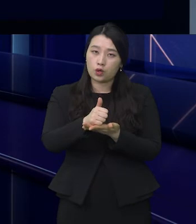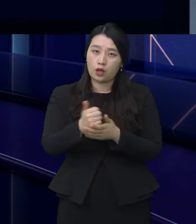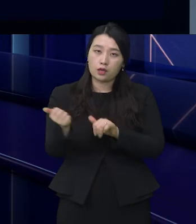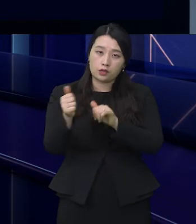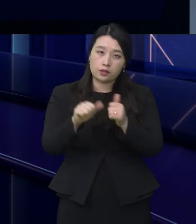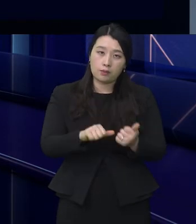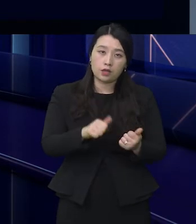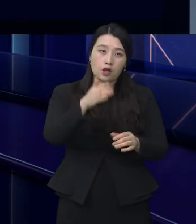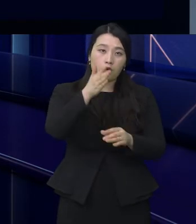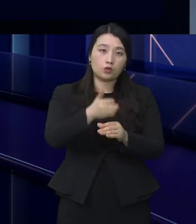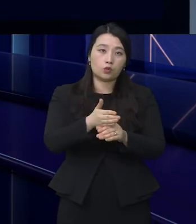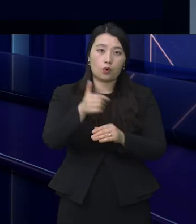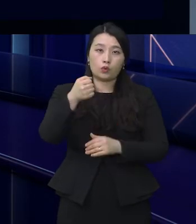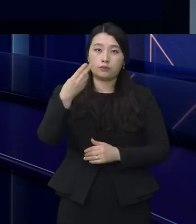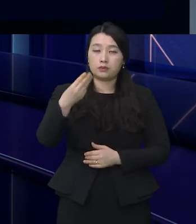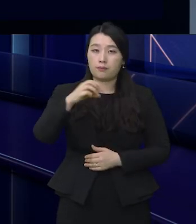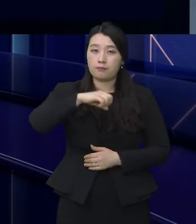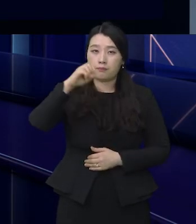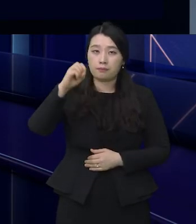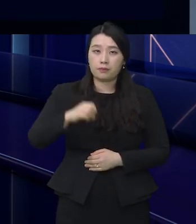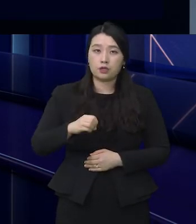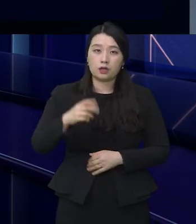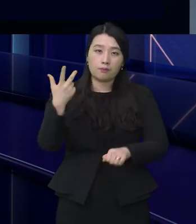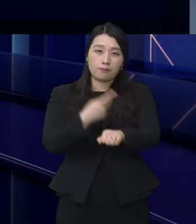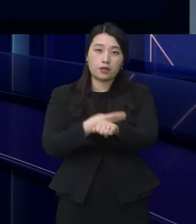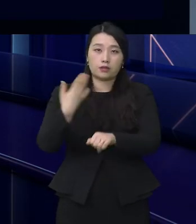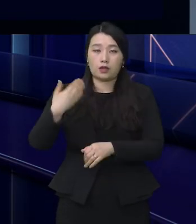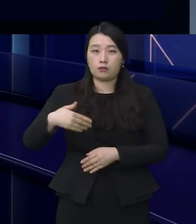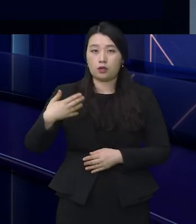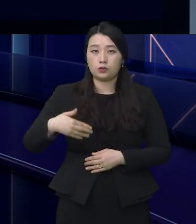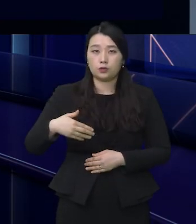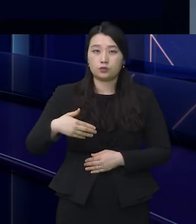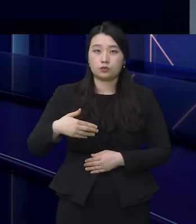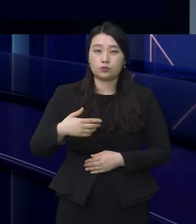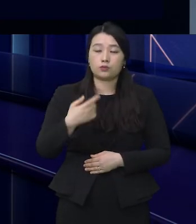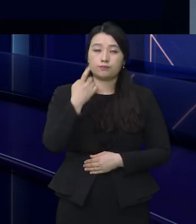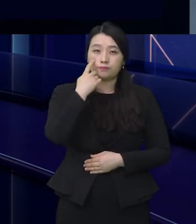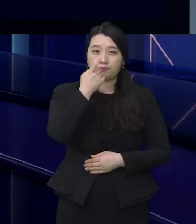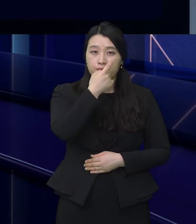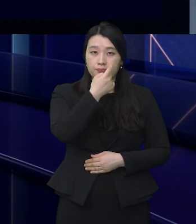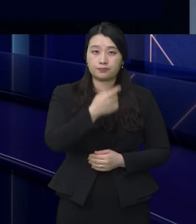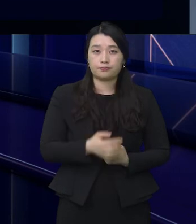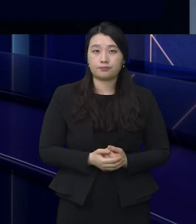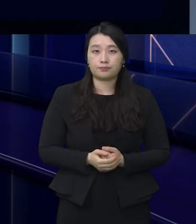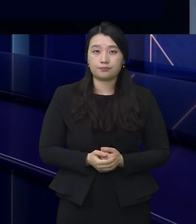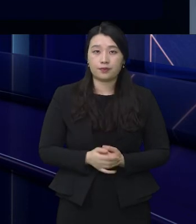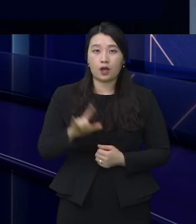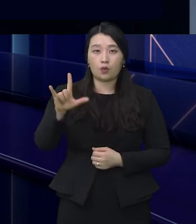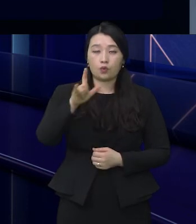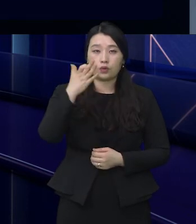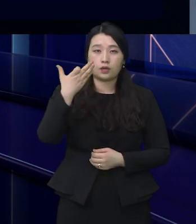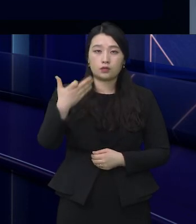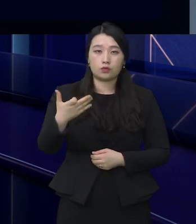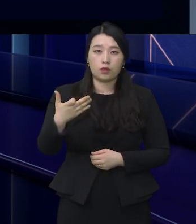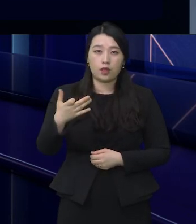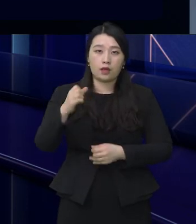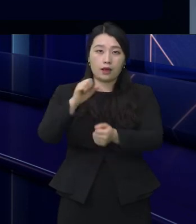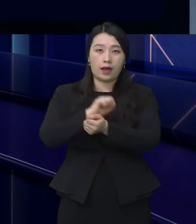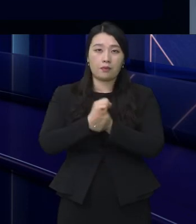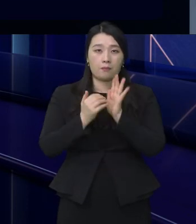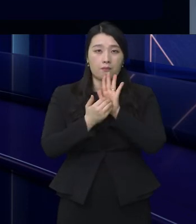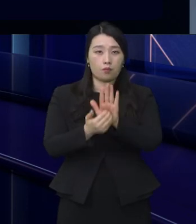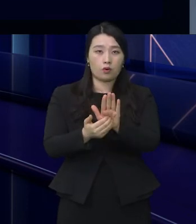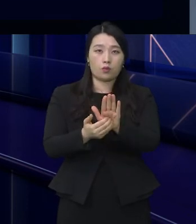사망자 가운데 53% 가 백신을 맞지 않은 것으로 밝혀졌습니다 아 그건 알고 감염을 막고